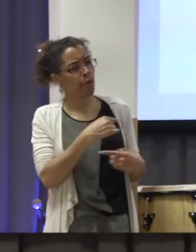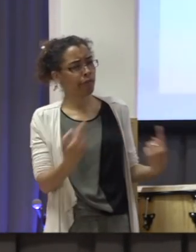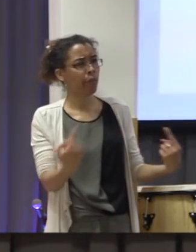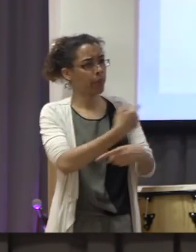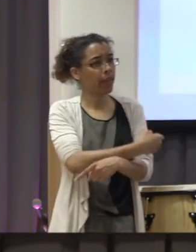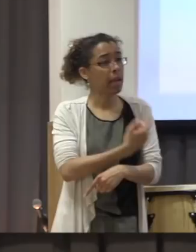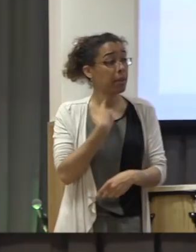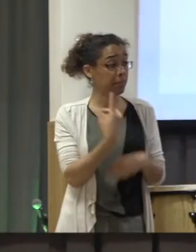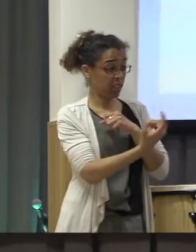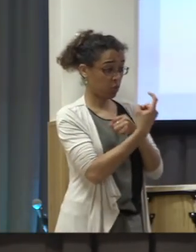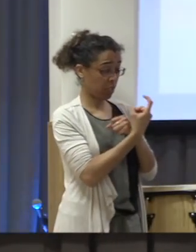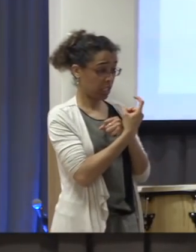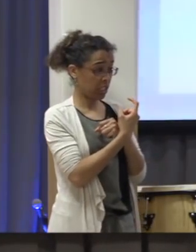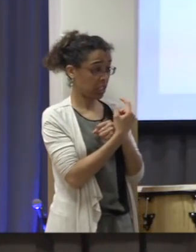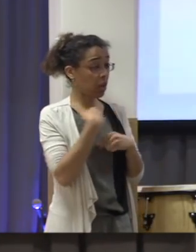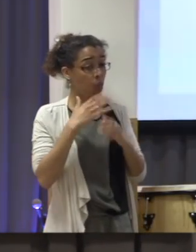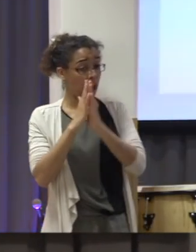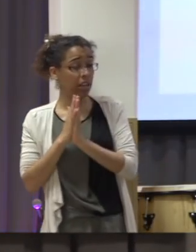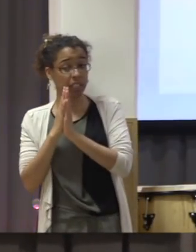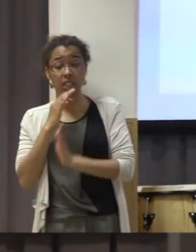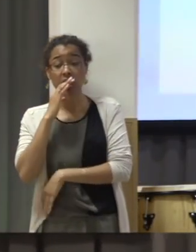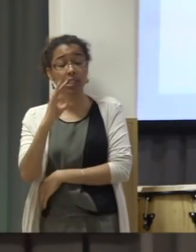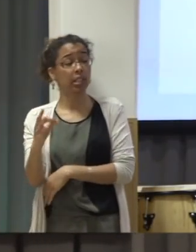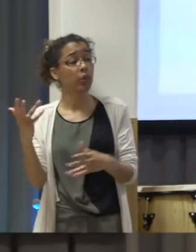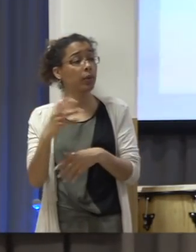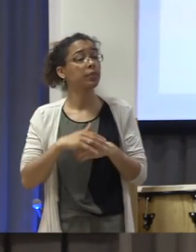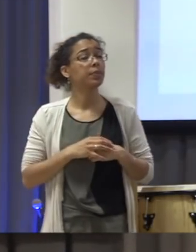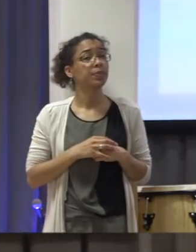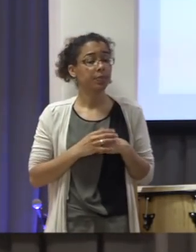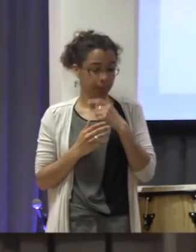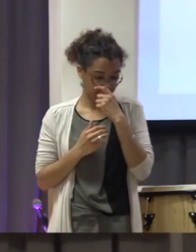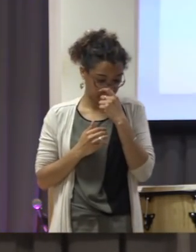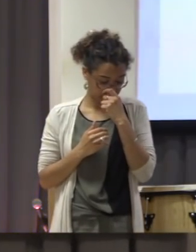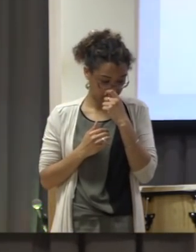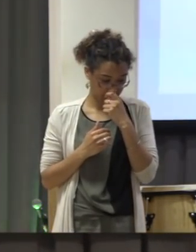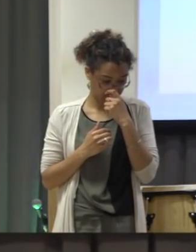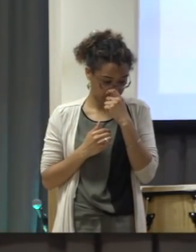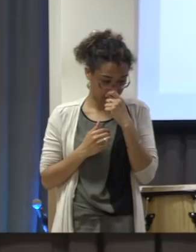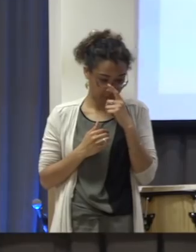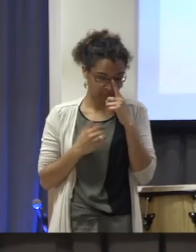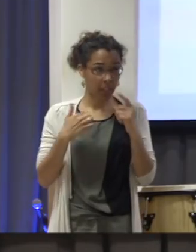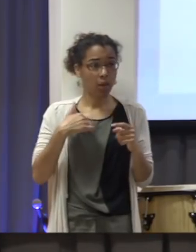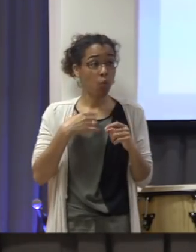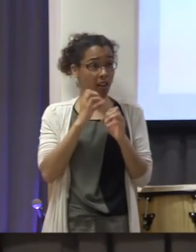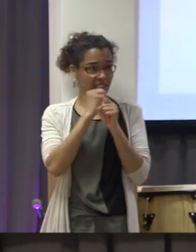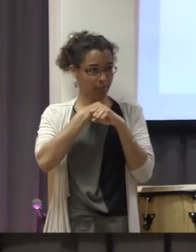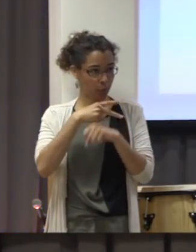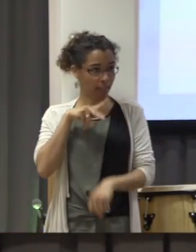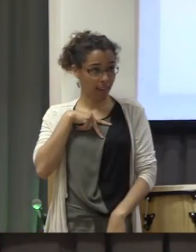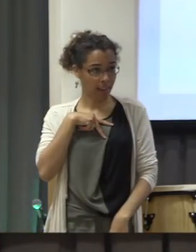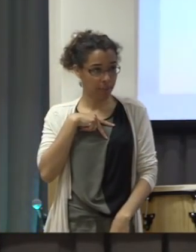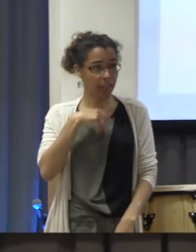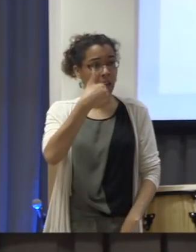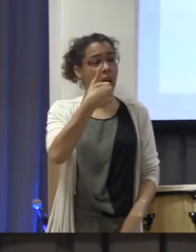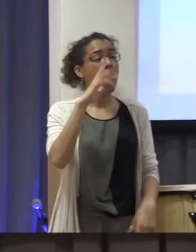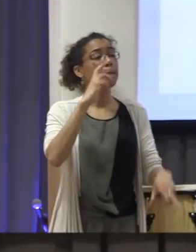si tu me critiques, j'ai dit à l'église que moi, j'ai un secret. 1 Pierre